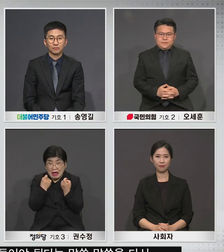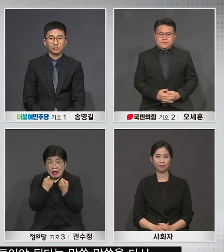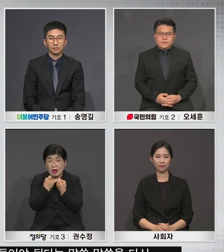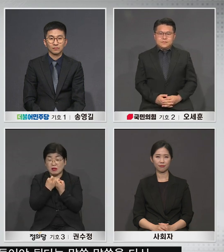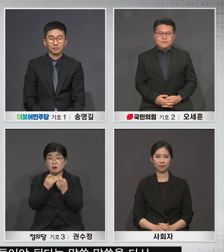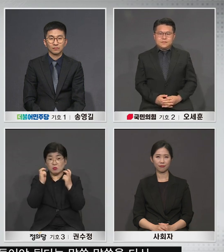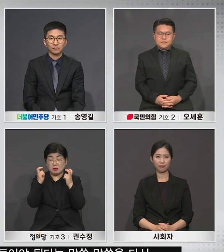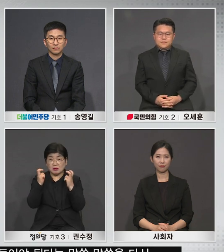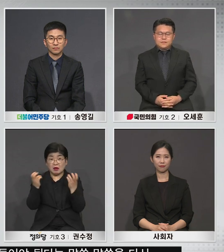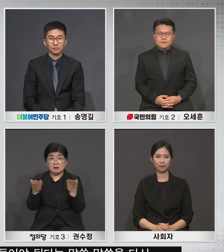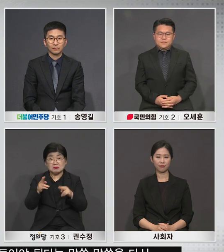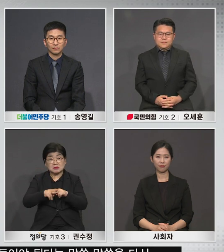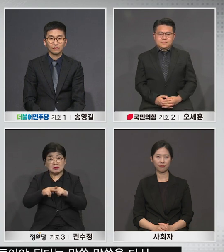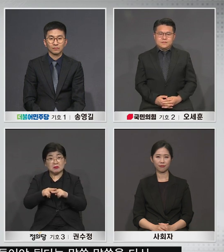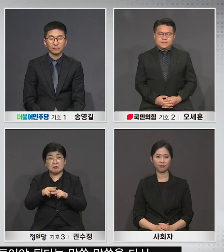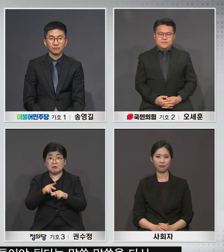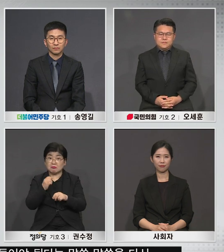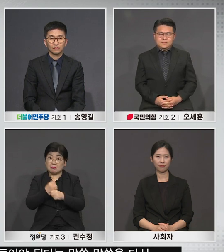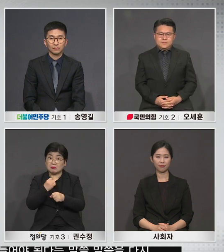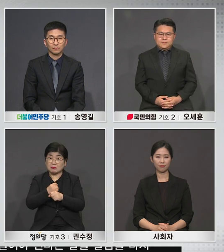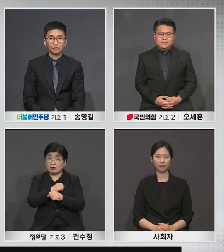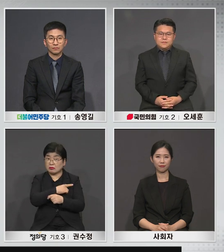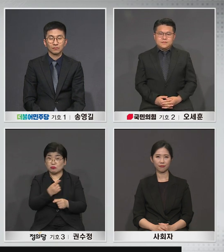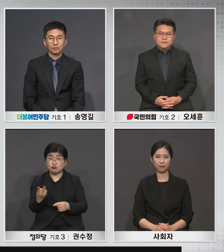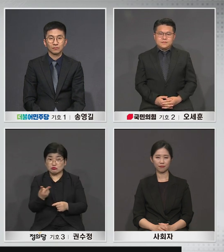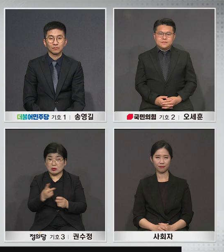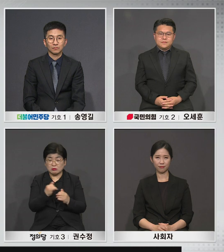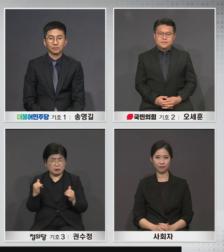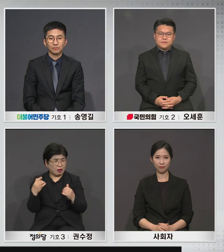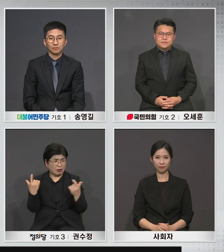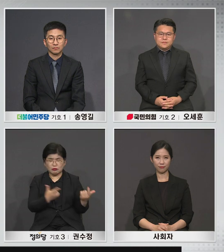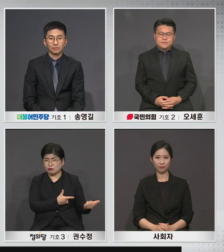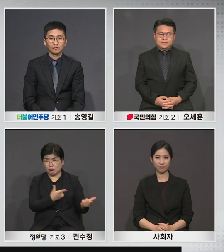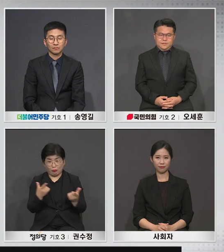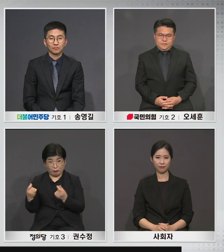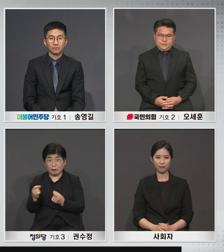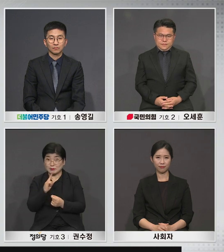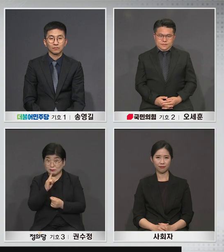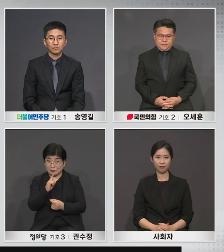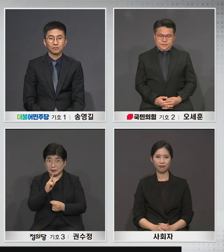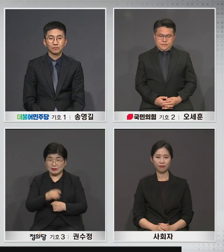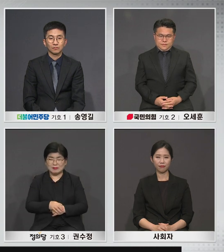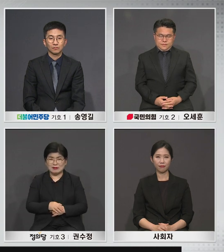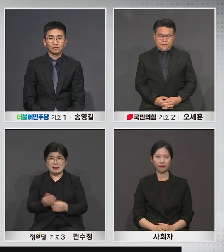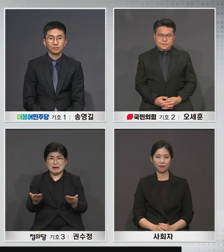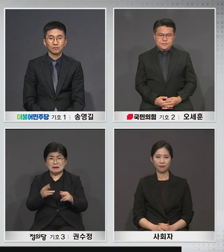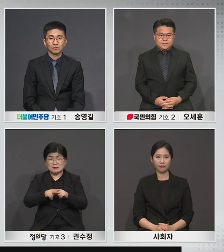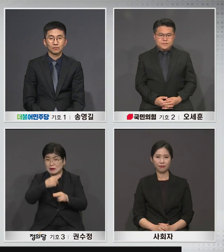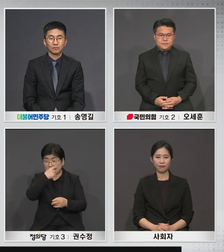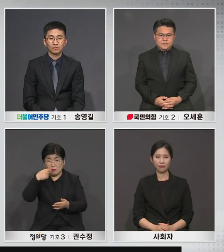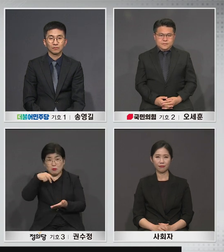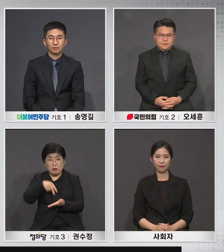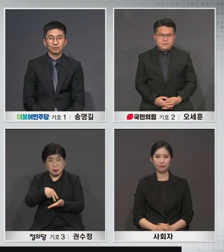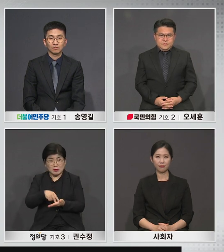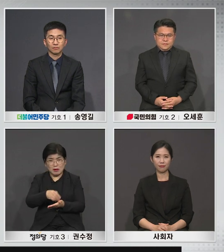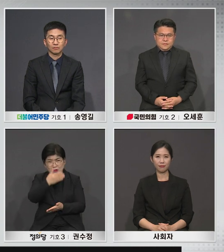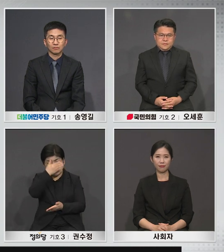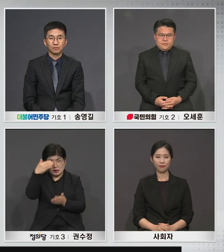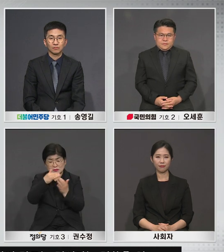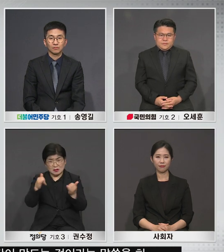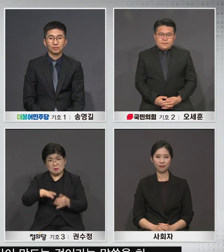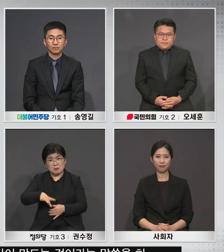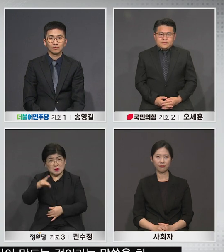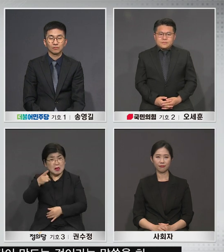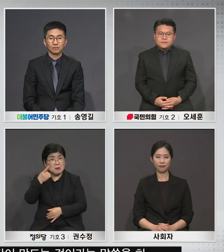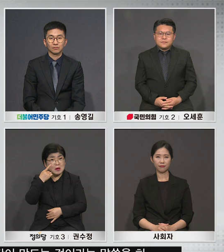말씀하셨던 것이 일관되게 지금 같이 두 분께서 말씀을 하시는 거랑 밀맥상통하는데요. 일자리 보장제를 청년에게 우선 실시하자는 말